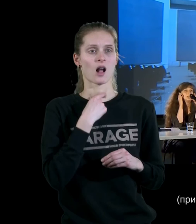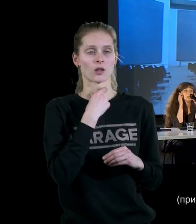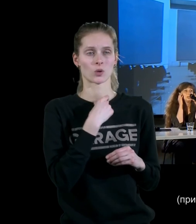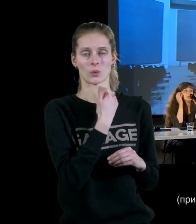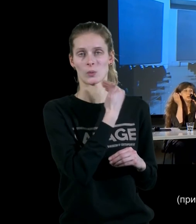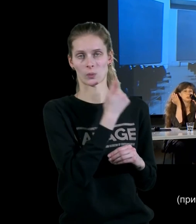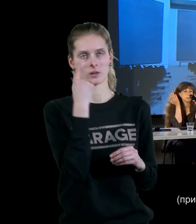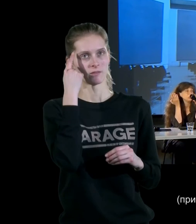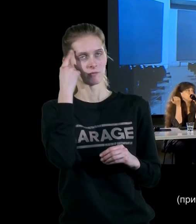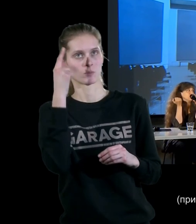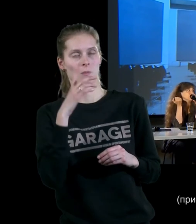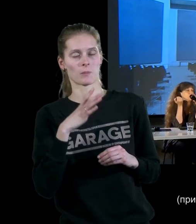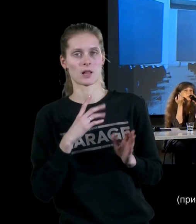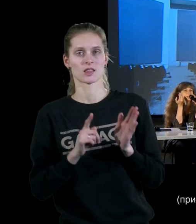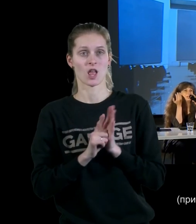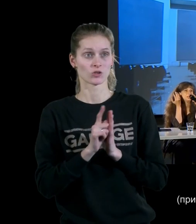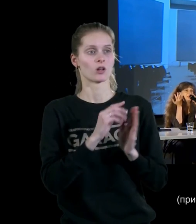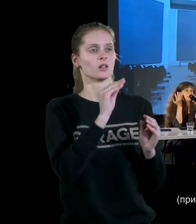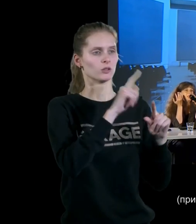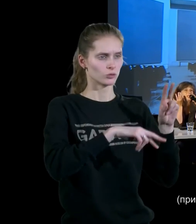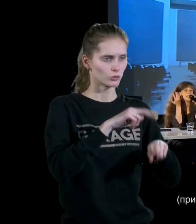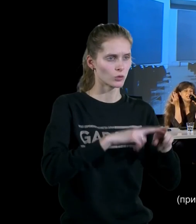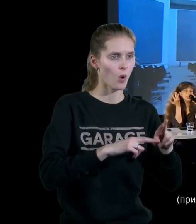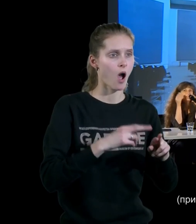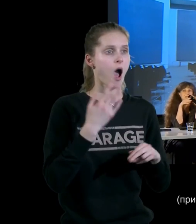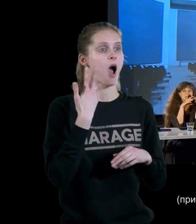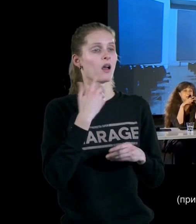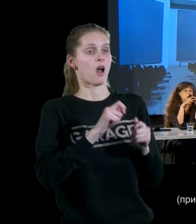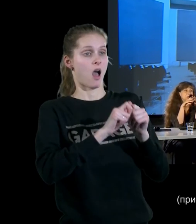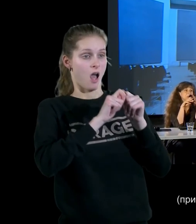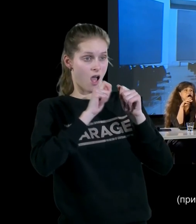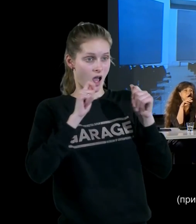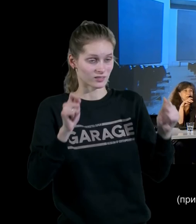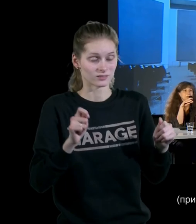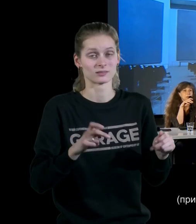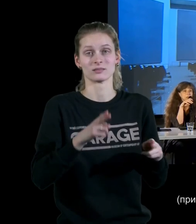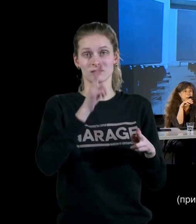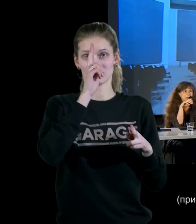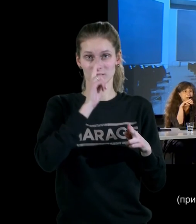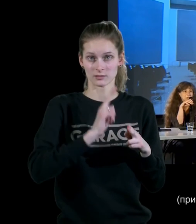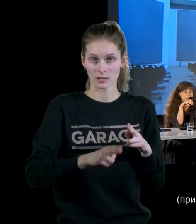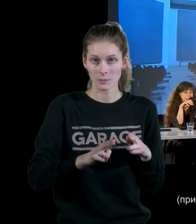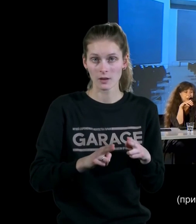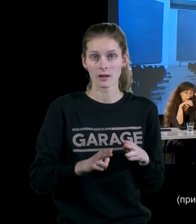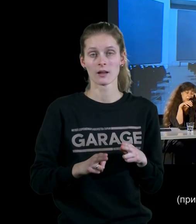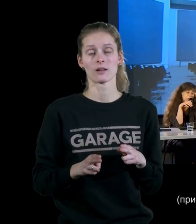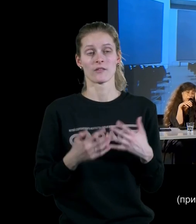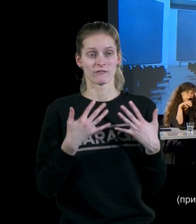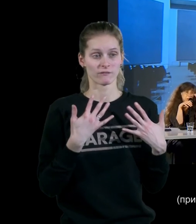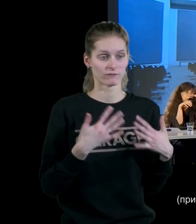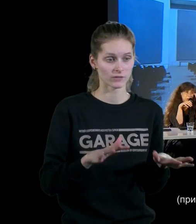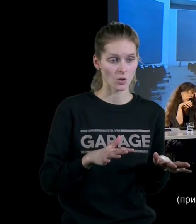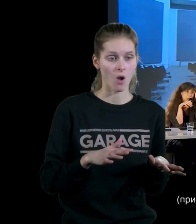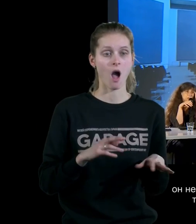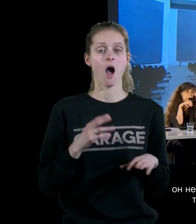когда она была завершена и открыта, и открылась, и стала, причем открылась она и после смерти Марии